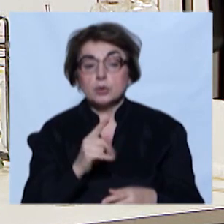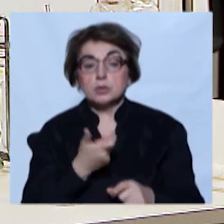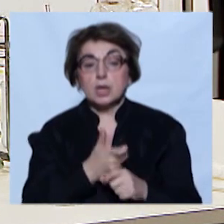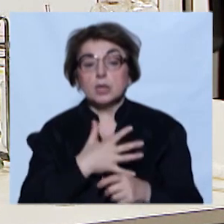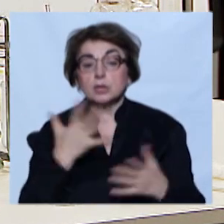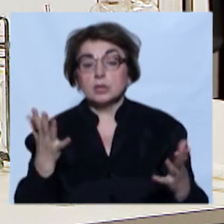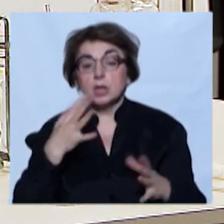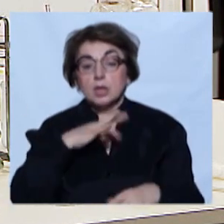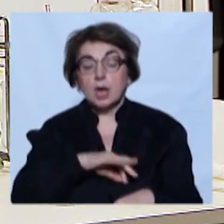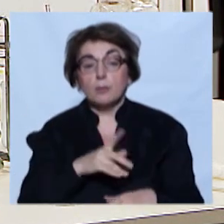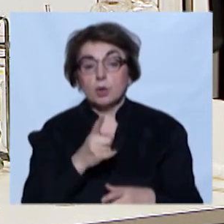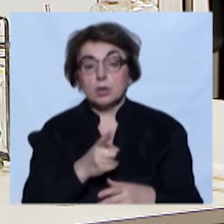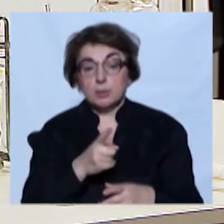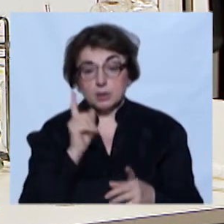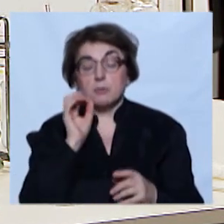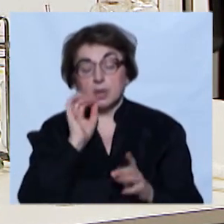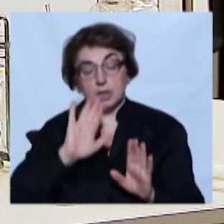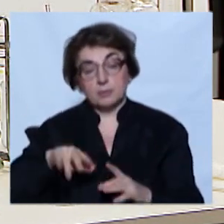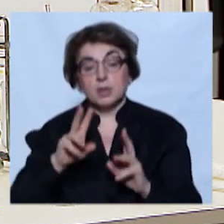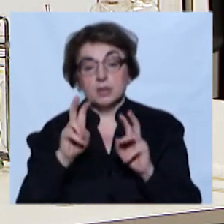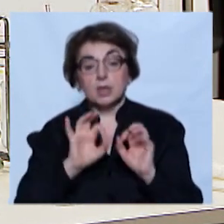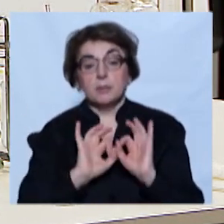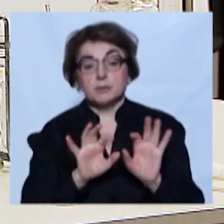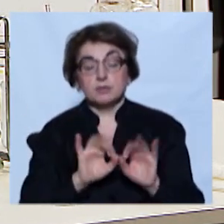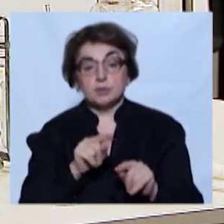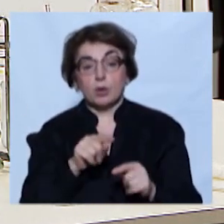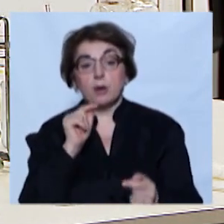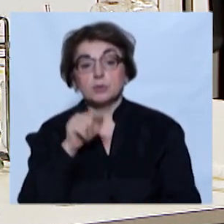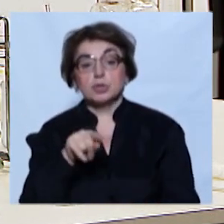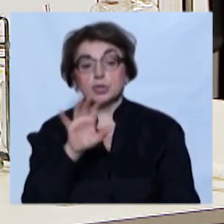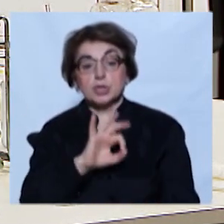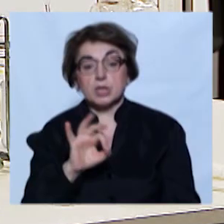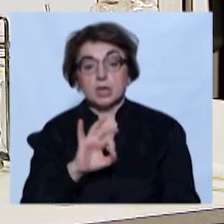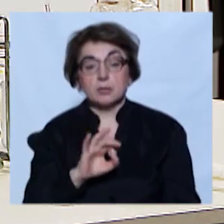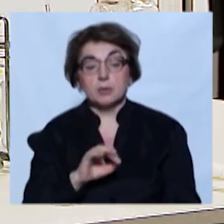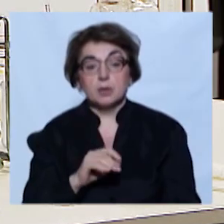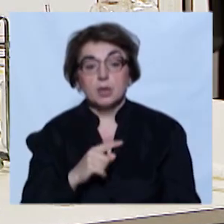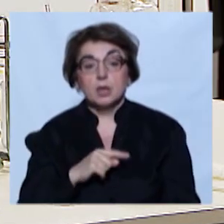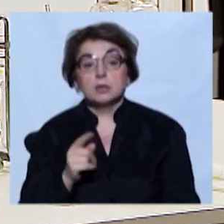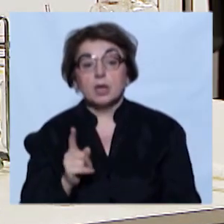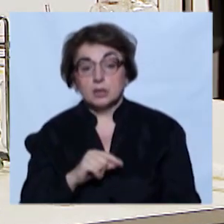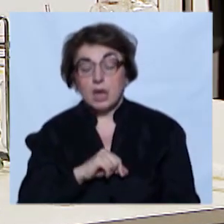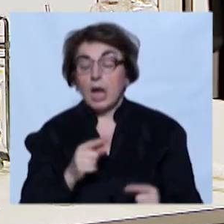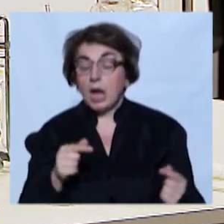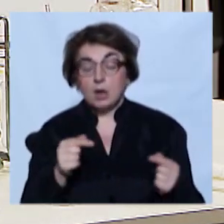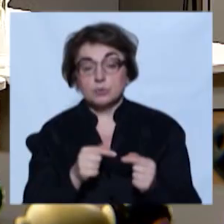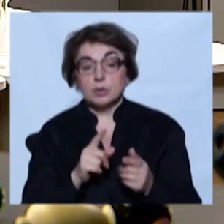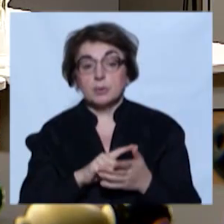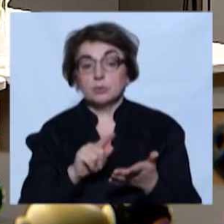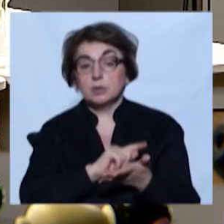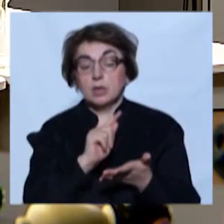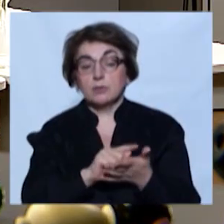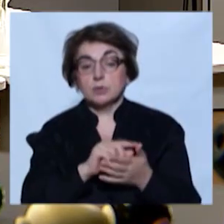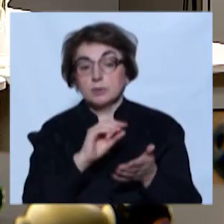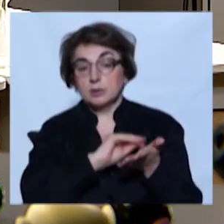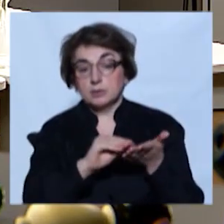აქვს და შემდეგ თემებზე ვისაუბრებთ უკვე ამის შესახებ და რეაქციას დავწერეთ კალციუმი